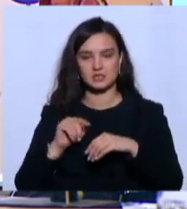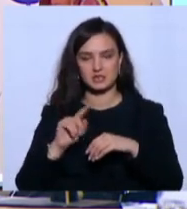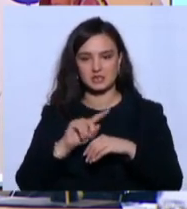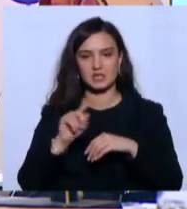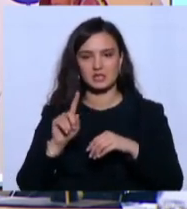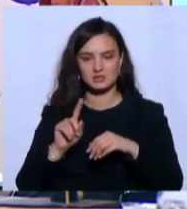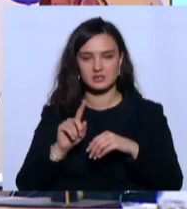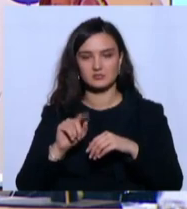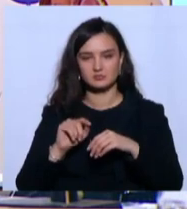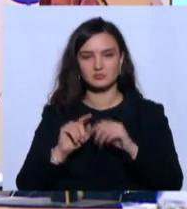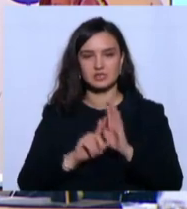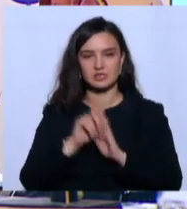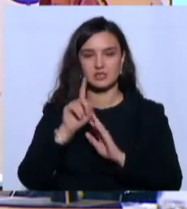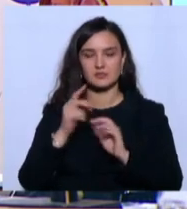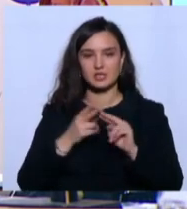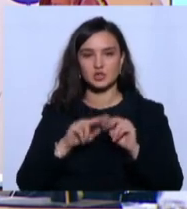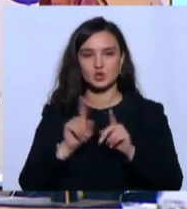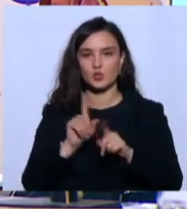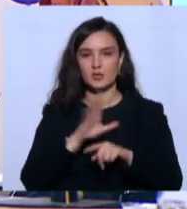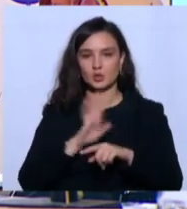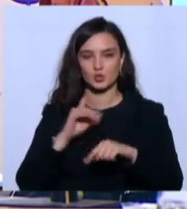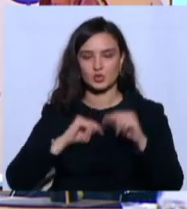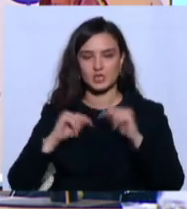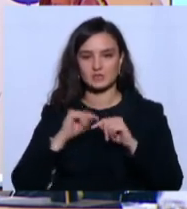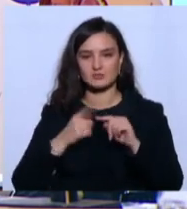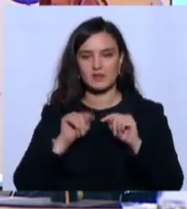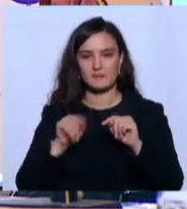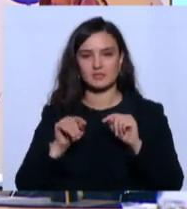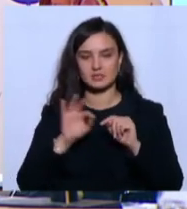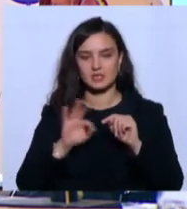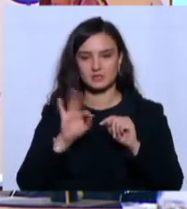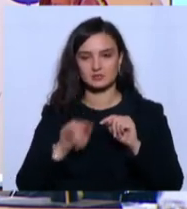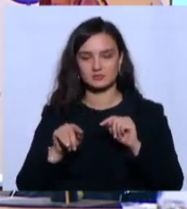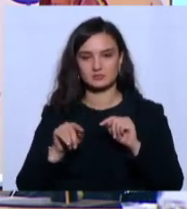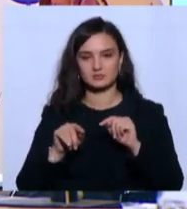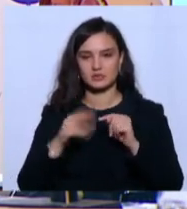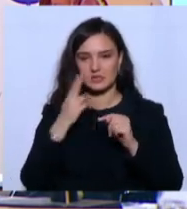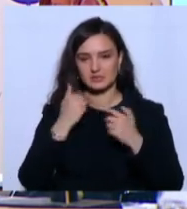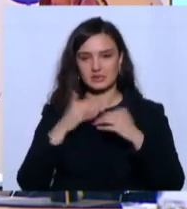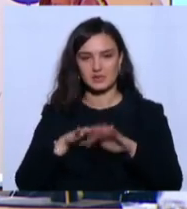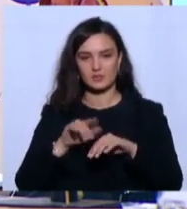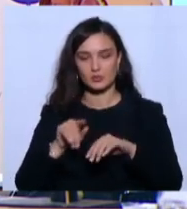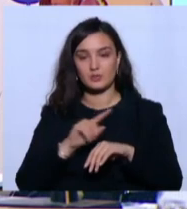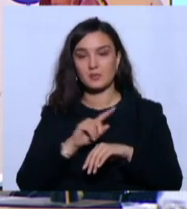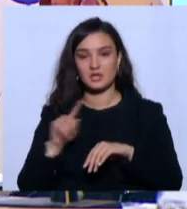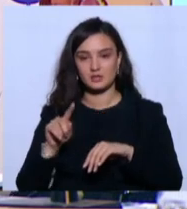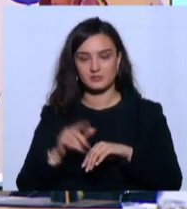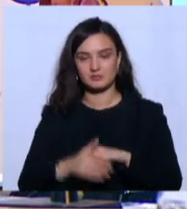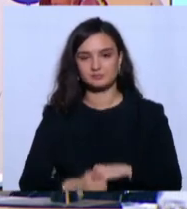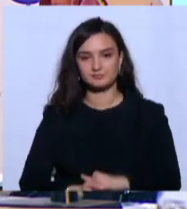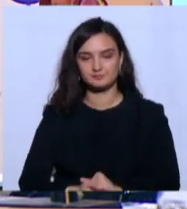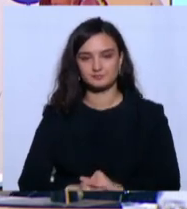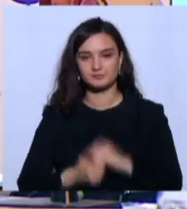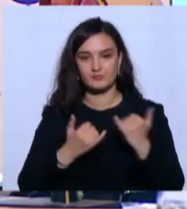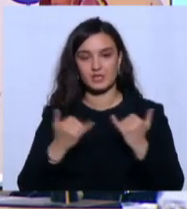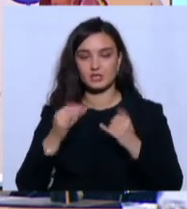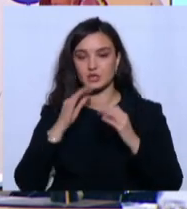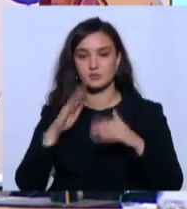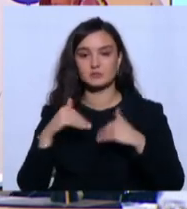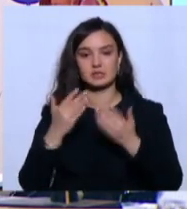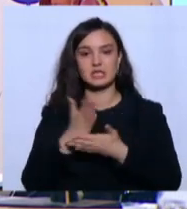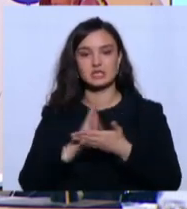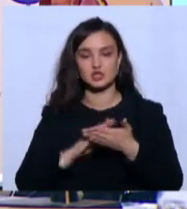გარკვეული დატვირთვის დაწყება, ისე რომ არ იყოს ორგანიზმი ამასთან მაქსიმალურად ადაპტირებული. მაგრამ ახლა შემდეგ